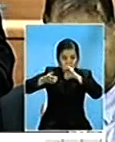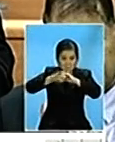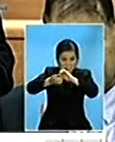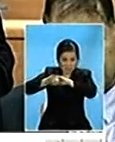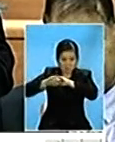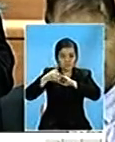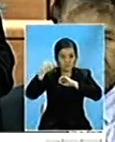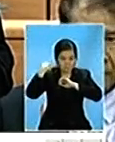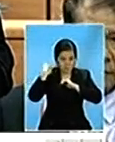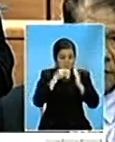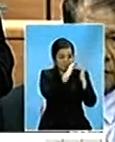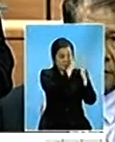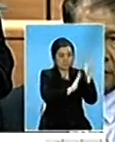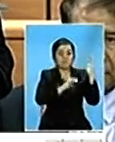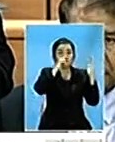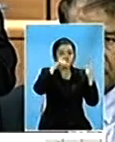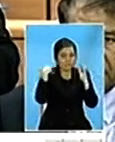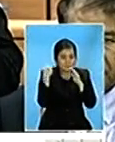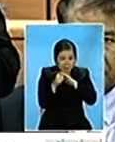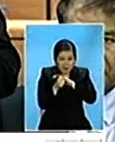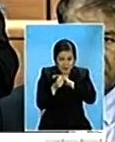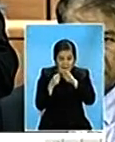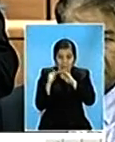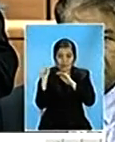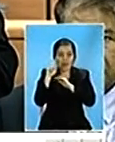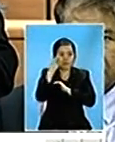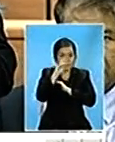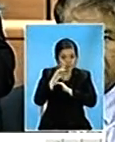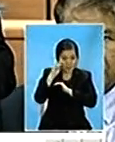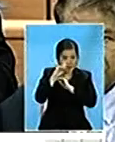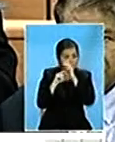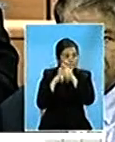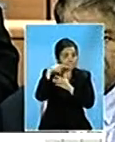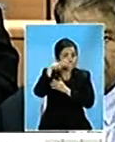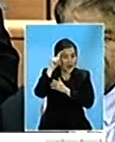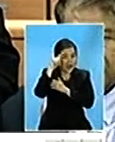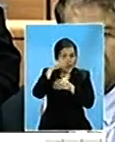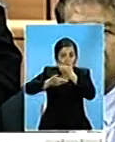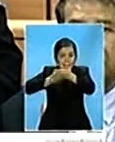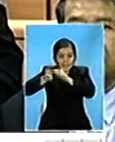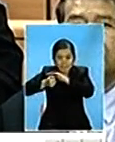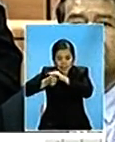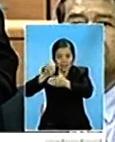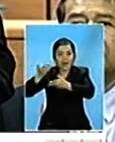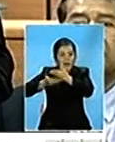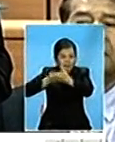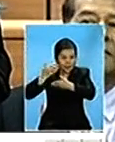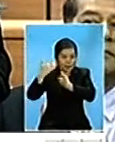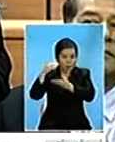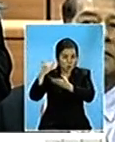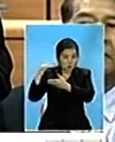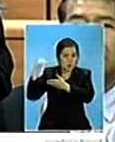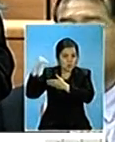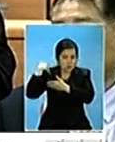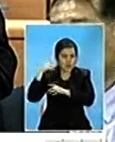ประเทศที่มีการลักลอบนำสัตว์ป่าไปขายยังต่างประเทศและเรามีข้อมูล